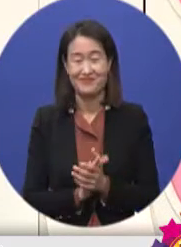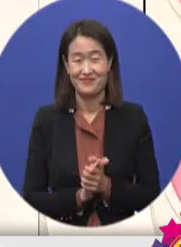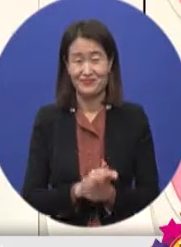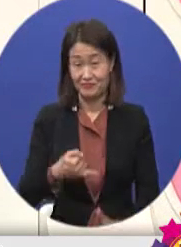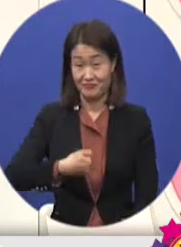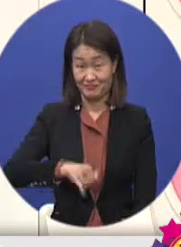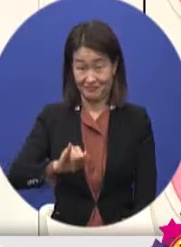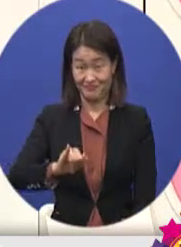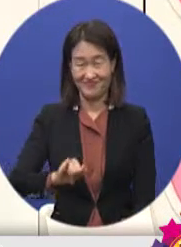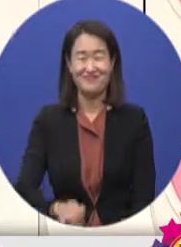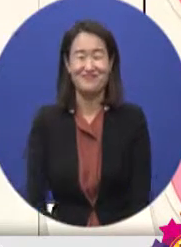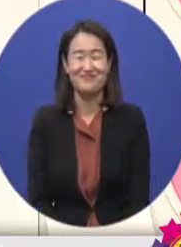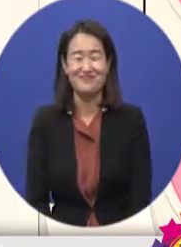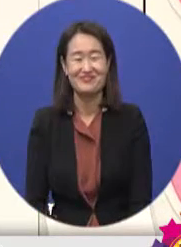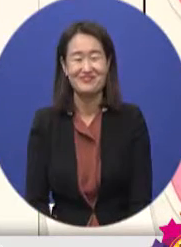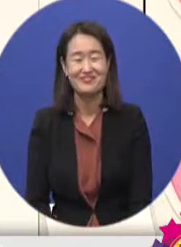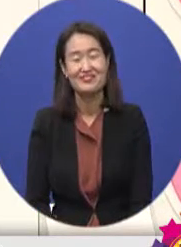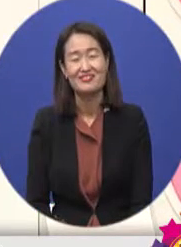딸.